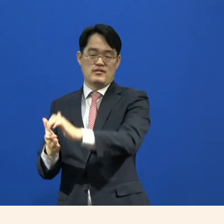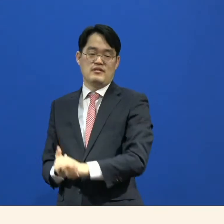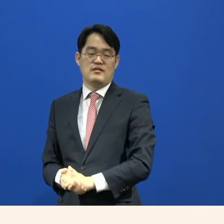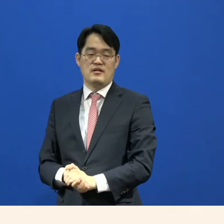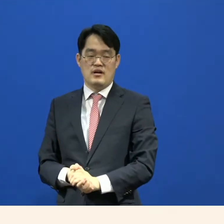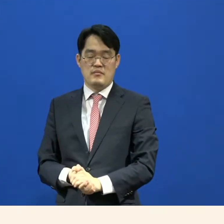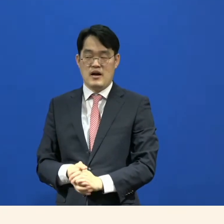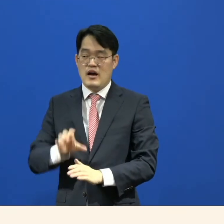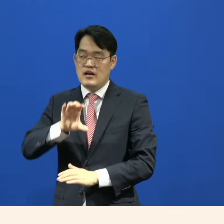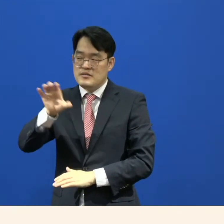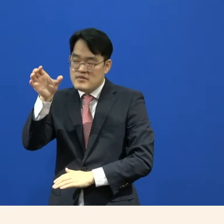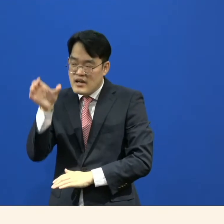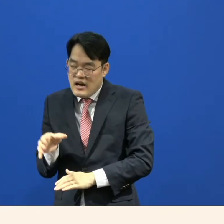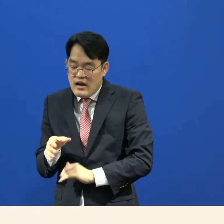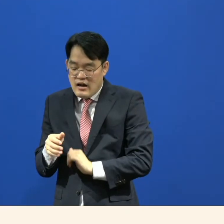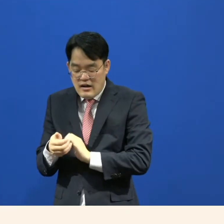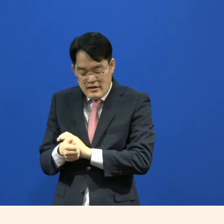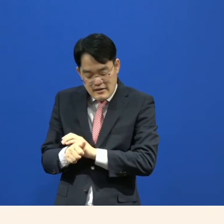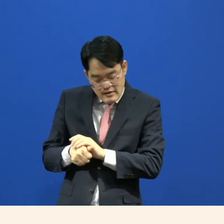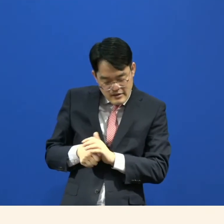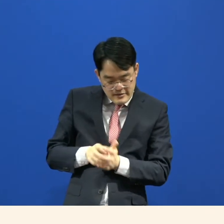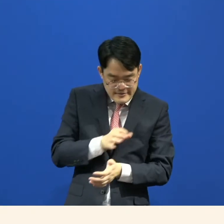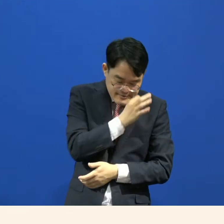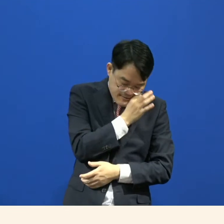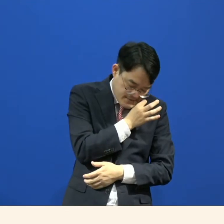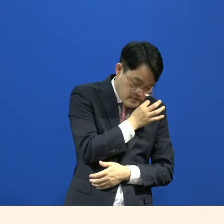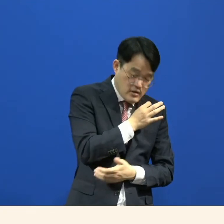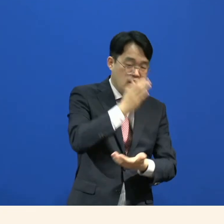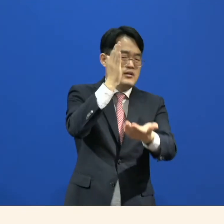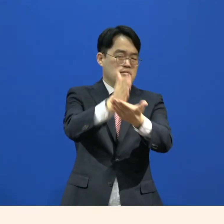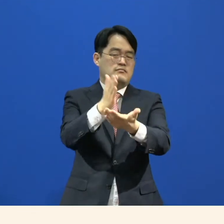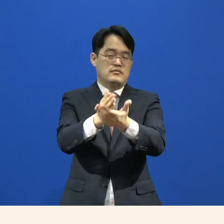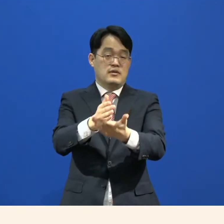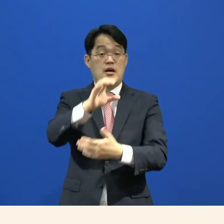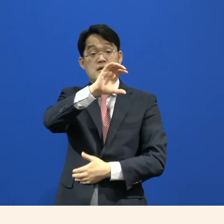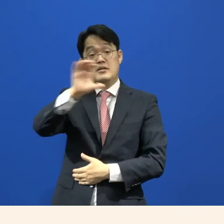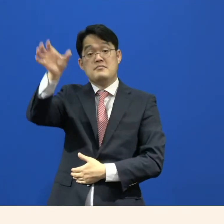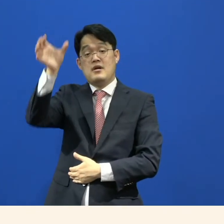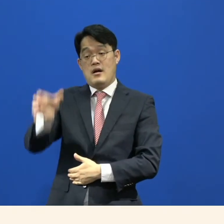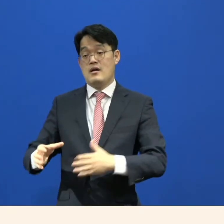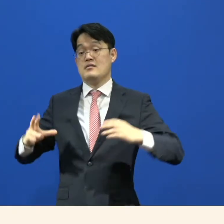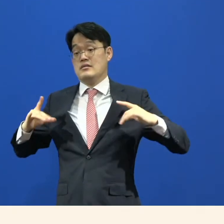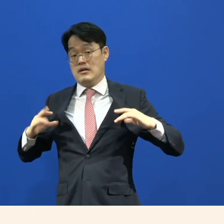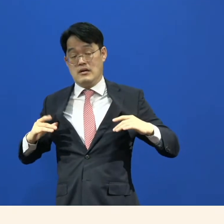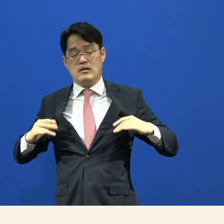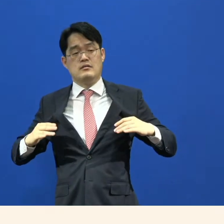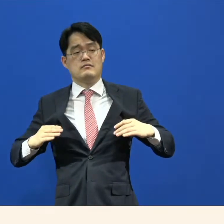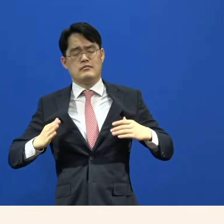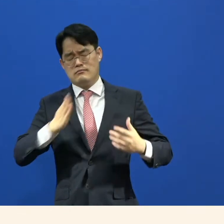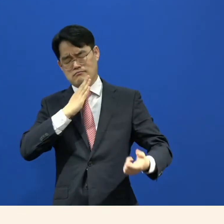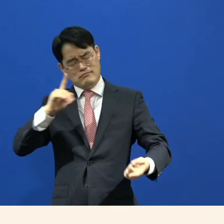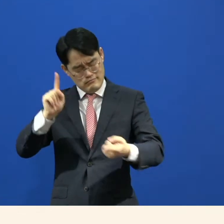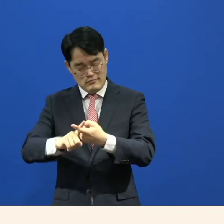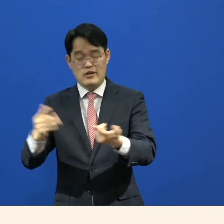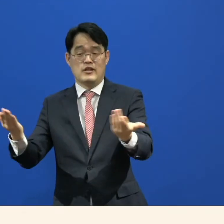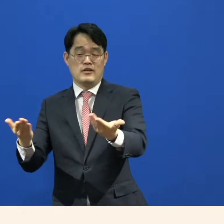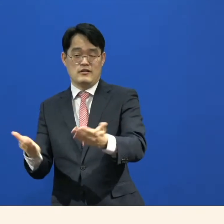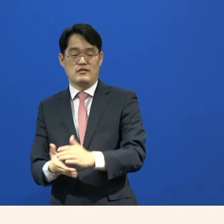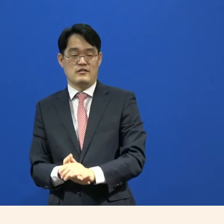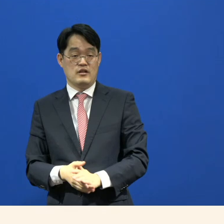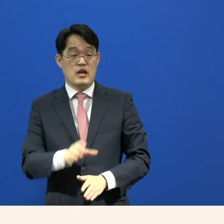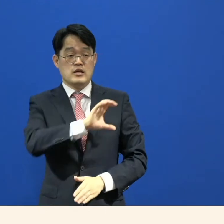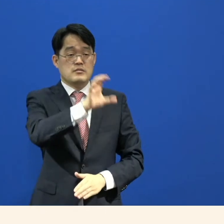주저하거나 소극적으로 전하지 마십시오. 십자가만을 자랑한다는 것은 전혀 이상한 일이 아닙니다. 십자가를 자랑하지 않는 게 이상한 일이죠.